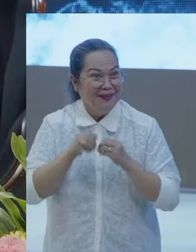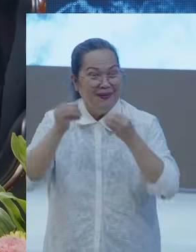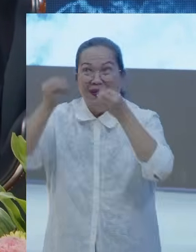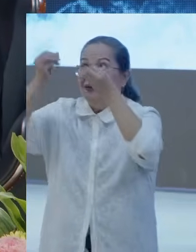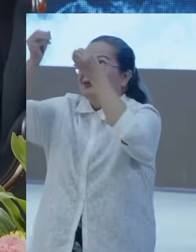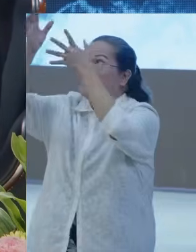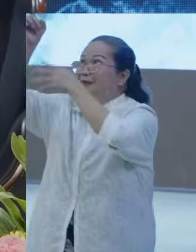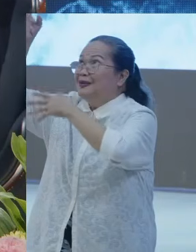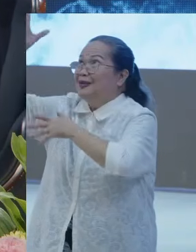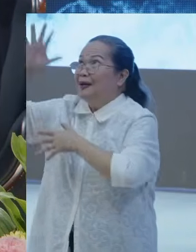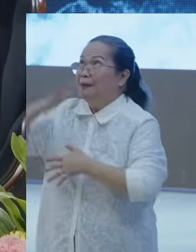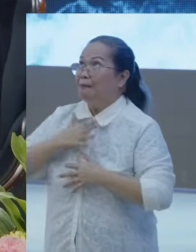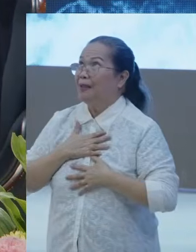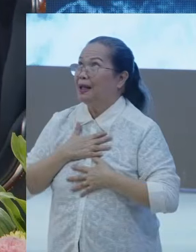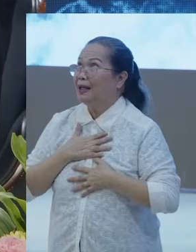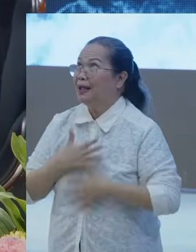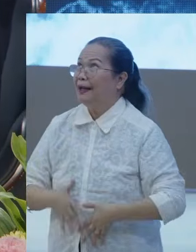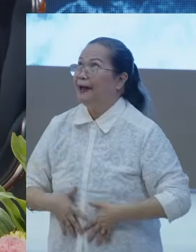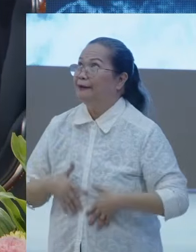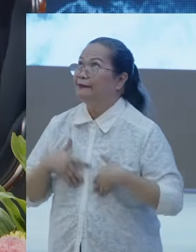ating Diyos.